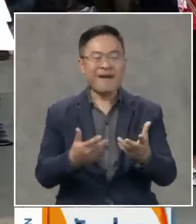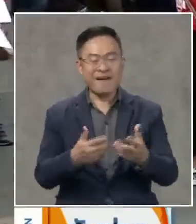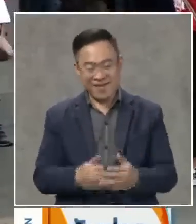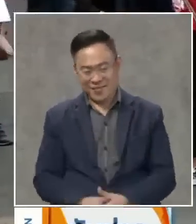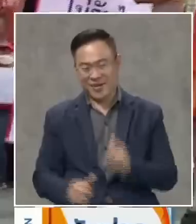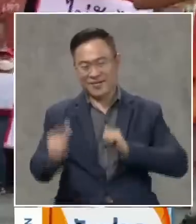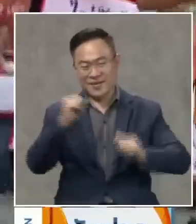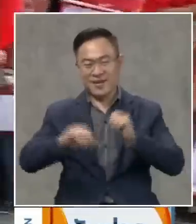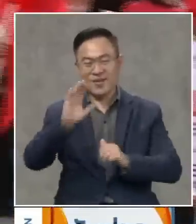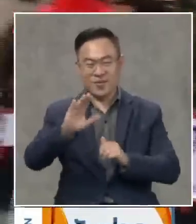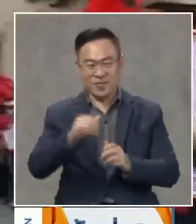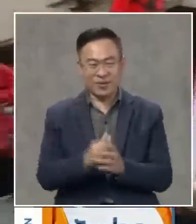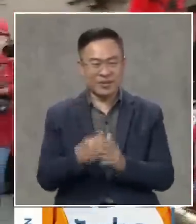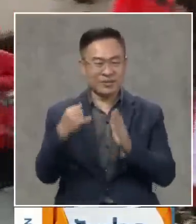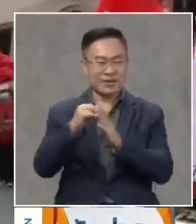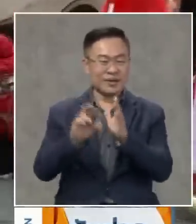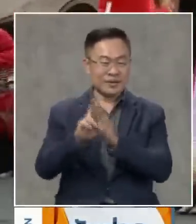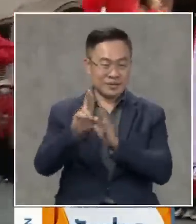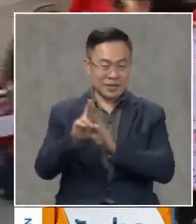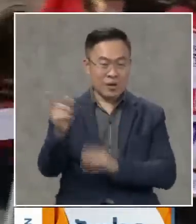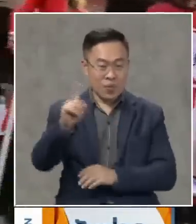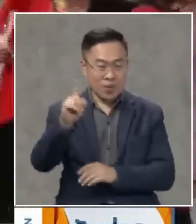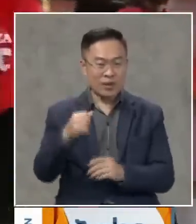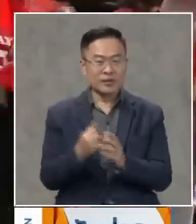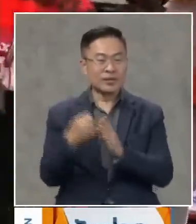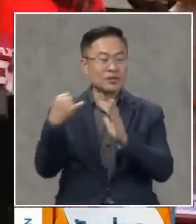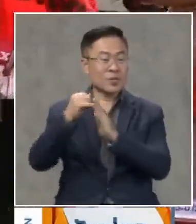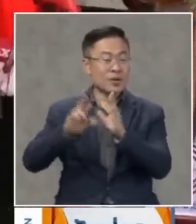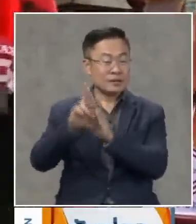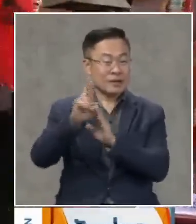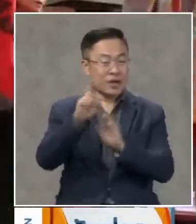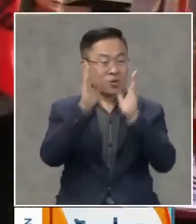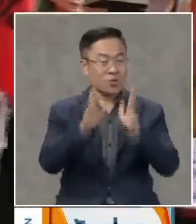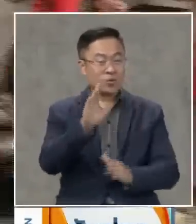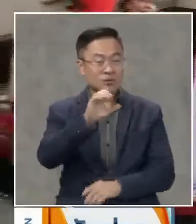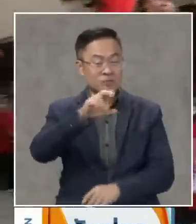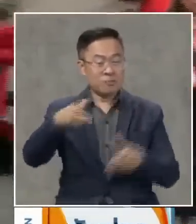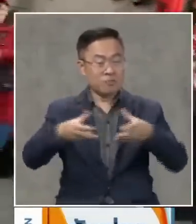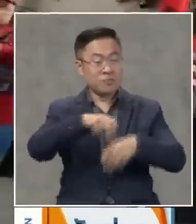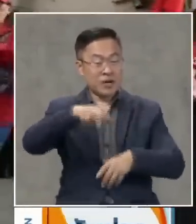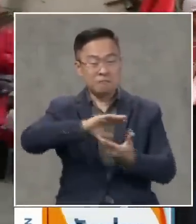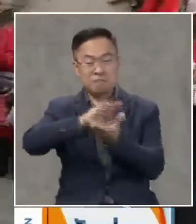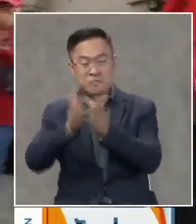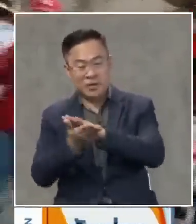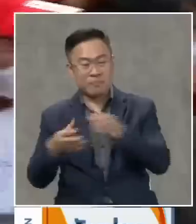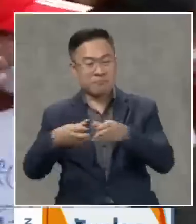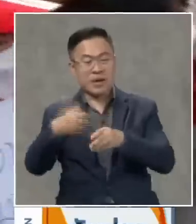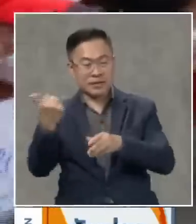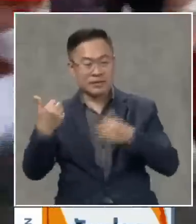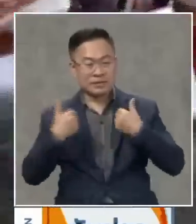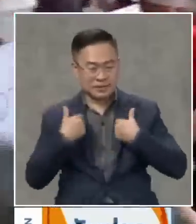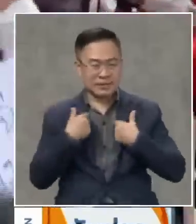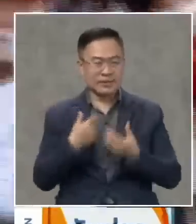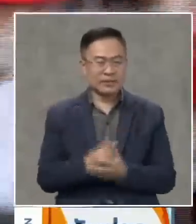มอำเภอเทิงเชียงรายค่ะซึ่งก็เป็นพื้นที่ของคุณเทิดชาติชยพงษ์นะคะ ตามกำหนดการแน่นอนจะมีคุณหมอชนน่านมี